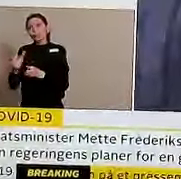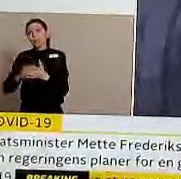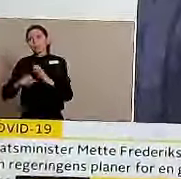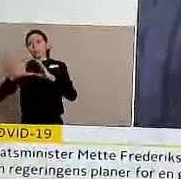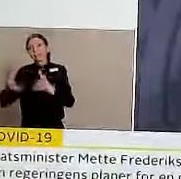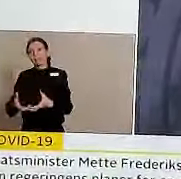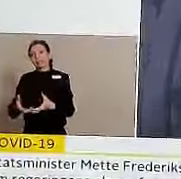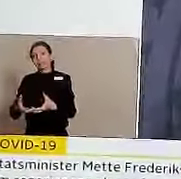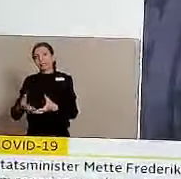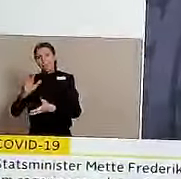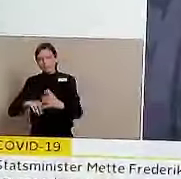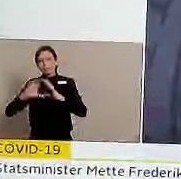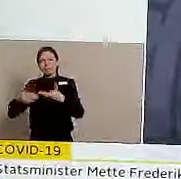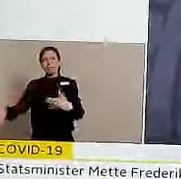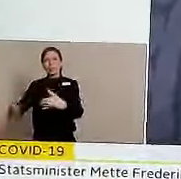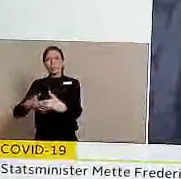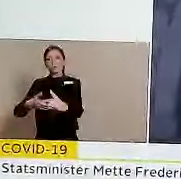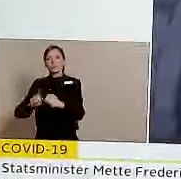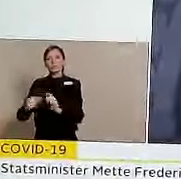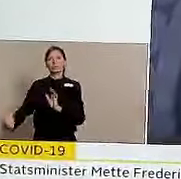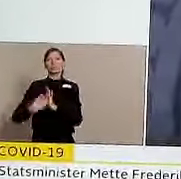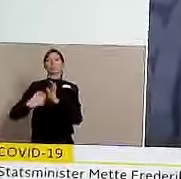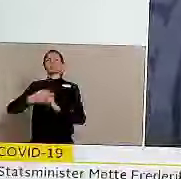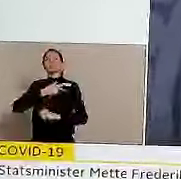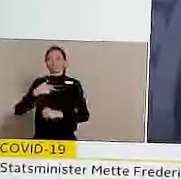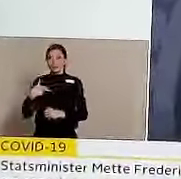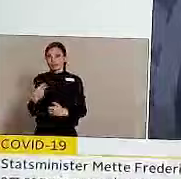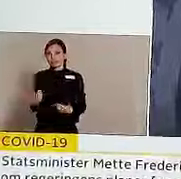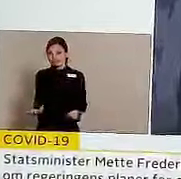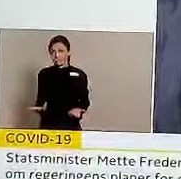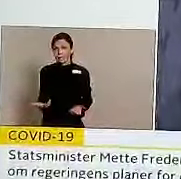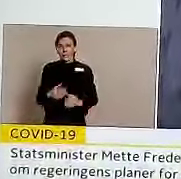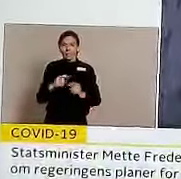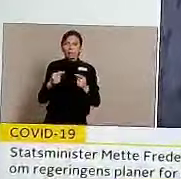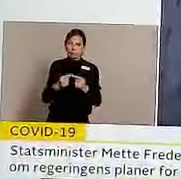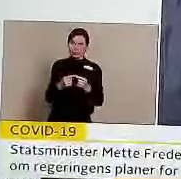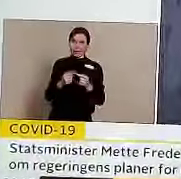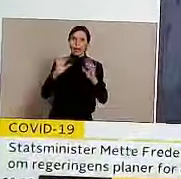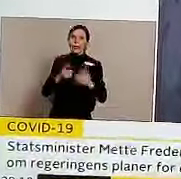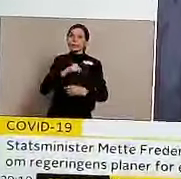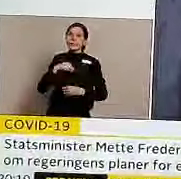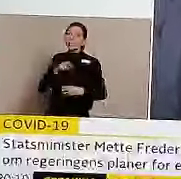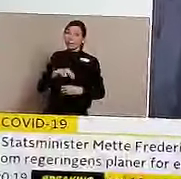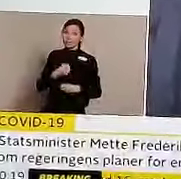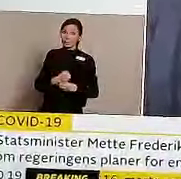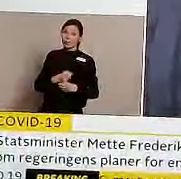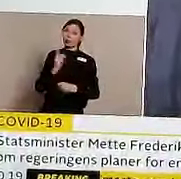الفيليباركن من موسيقى وتجمعات والخيام أيضا التي